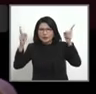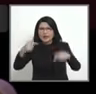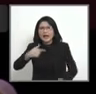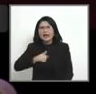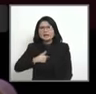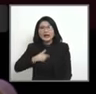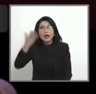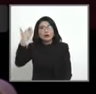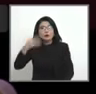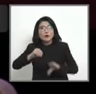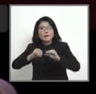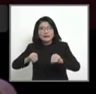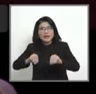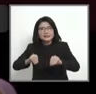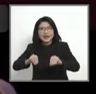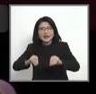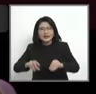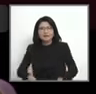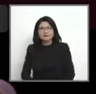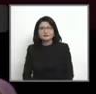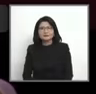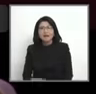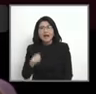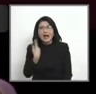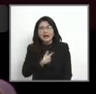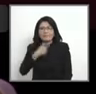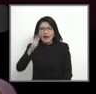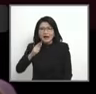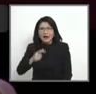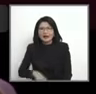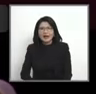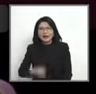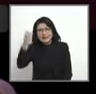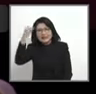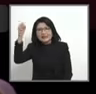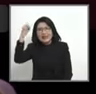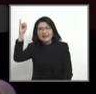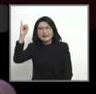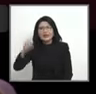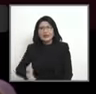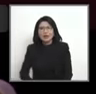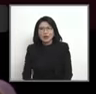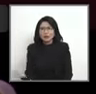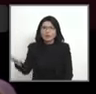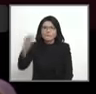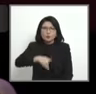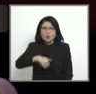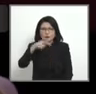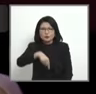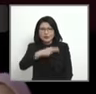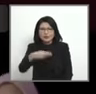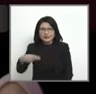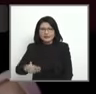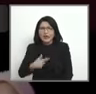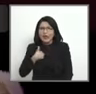yang kedua titik inti cara berpikir Anis Itu di Society di people jadi dia people